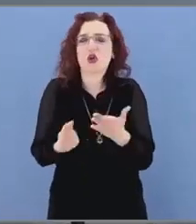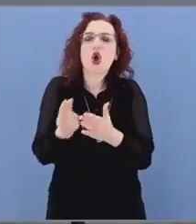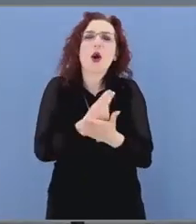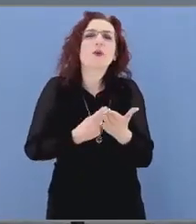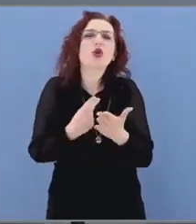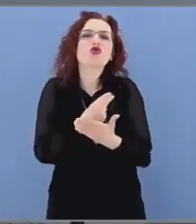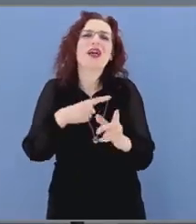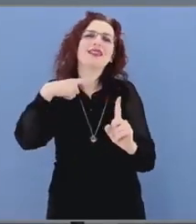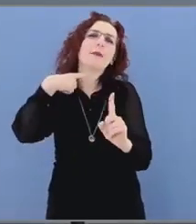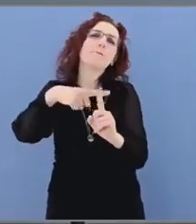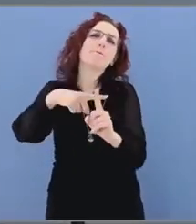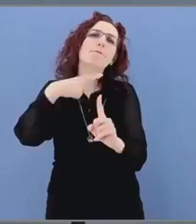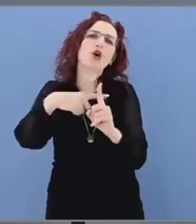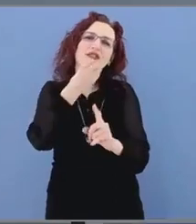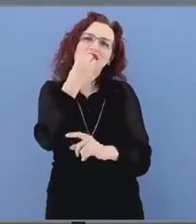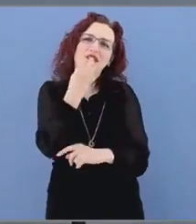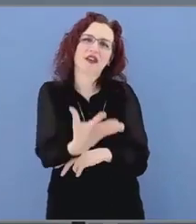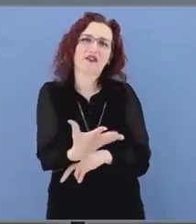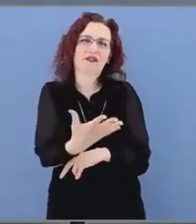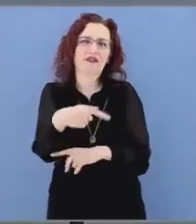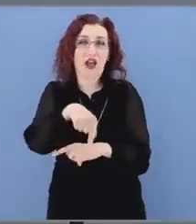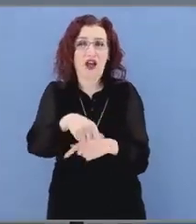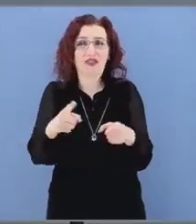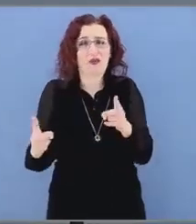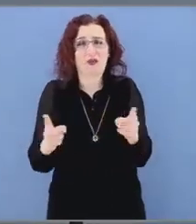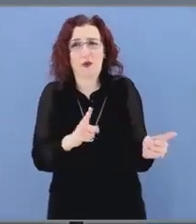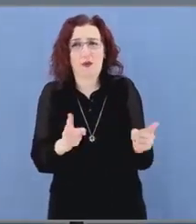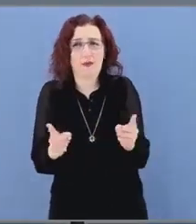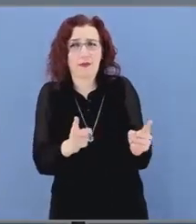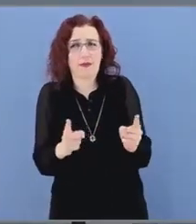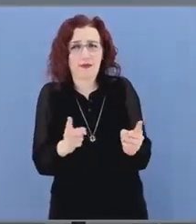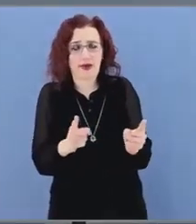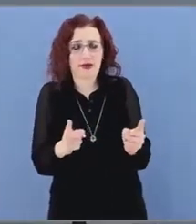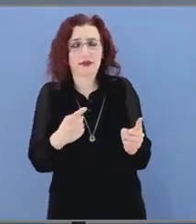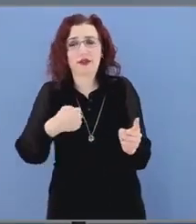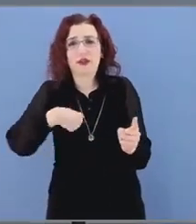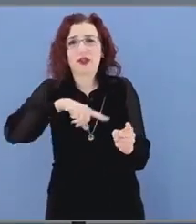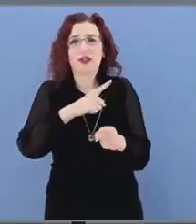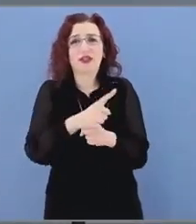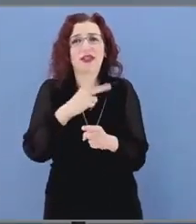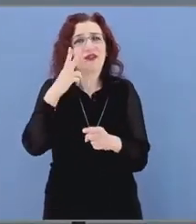ritrovare nella determinazione, nell'ostinazione